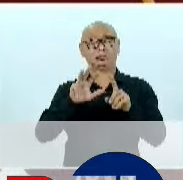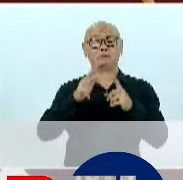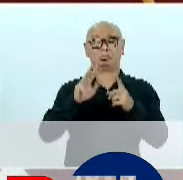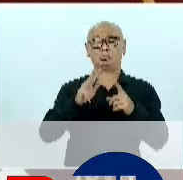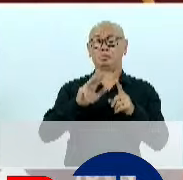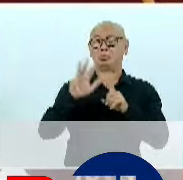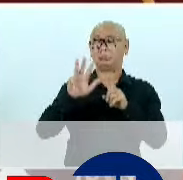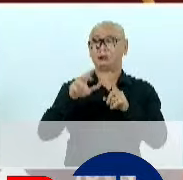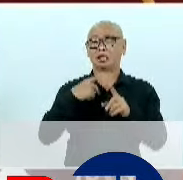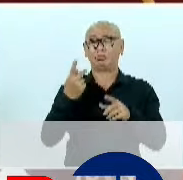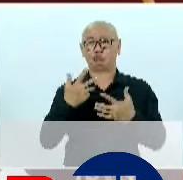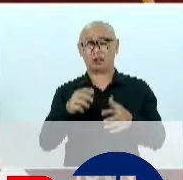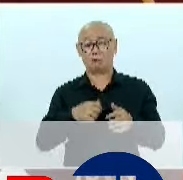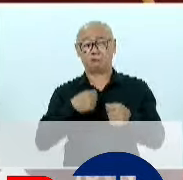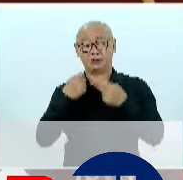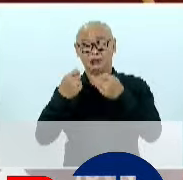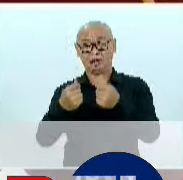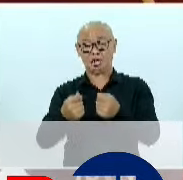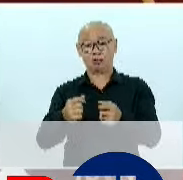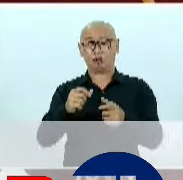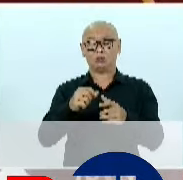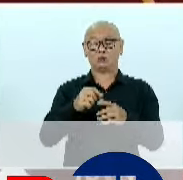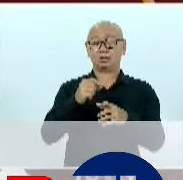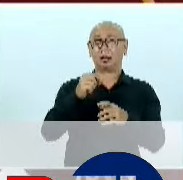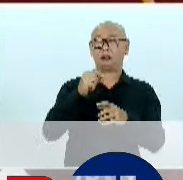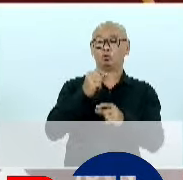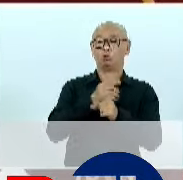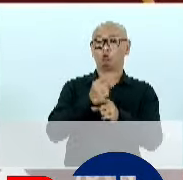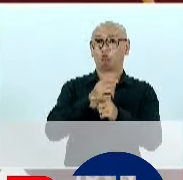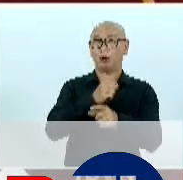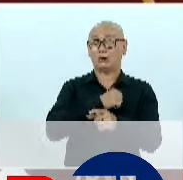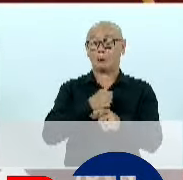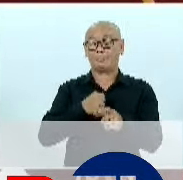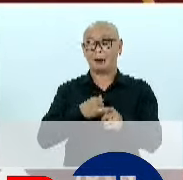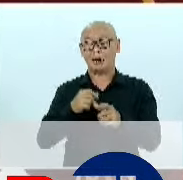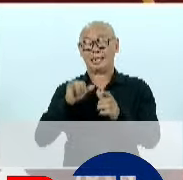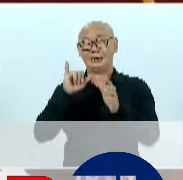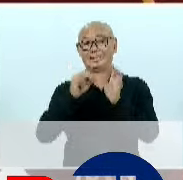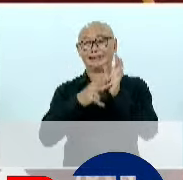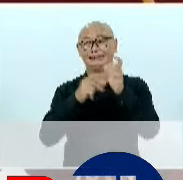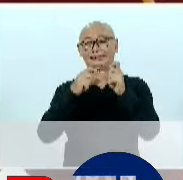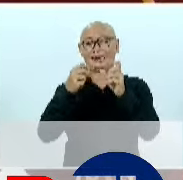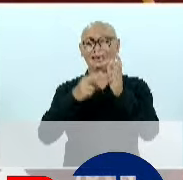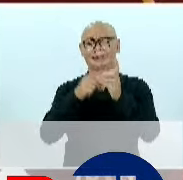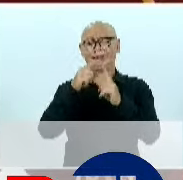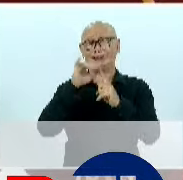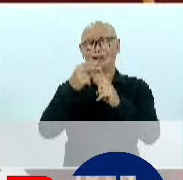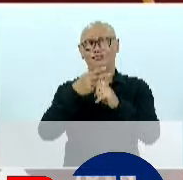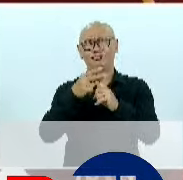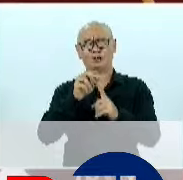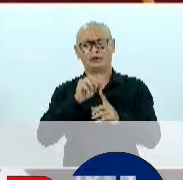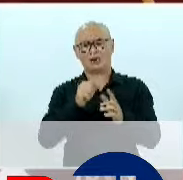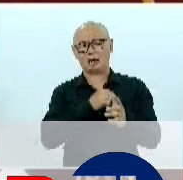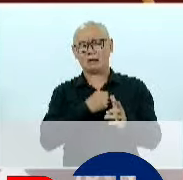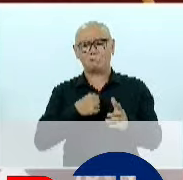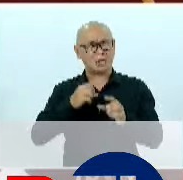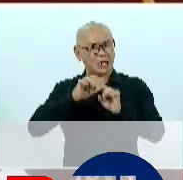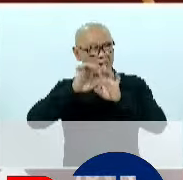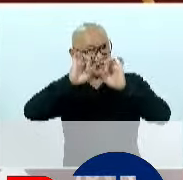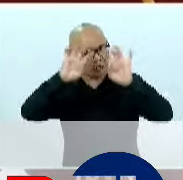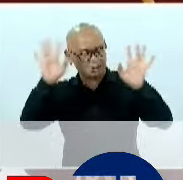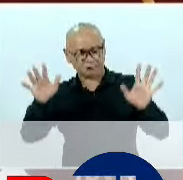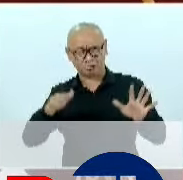telah memberikan insentif guru agama baik agama muslim dan agama-agama yang lainnya kami